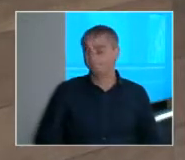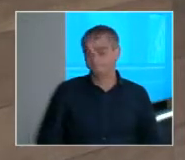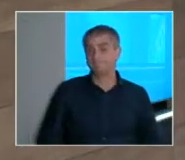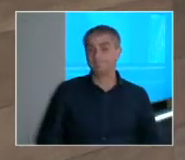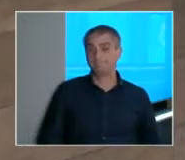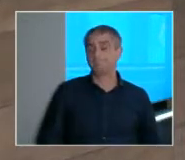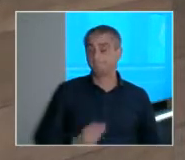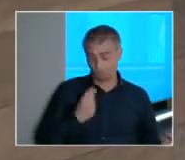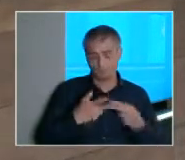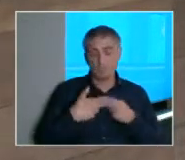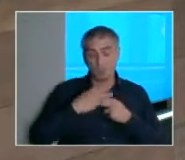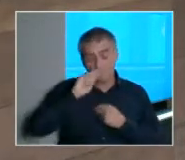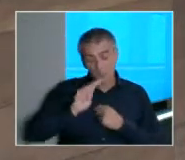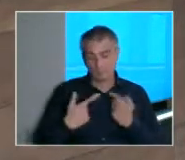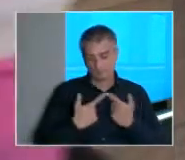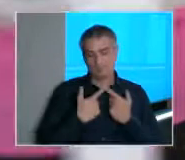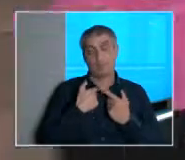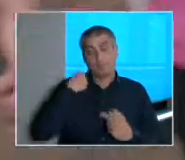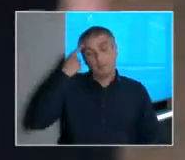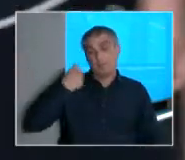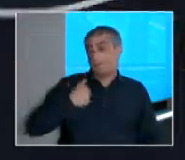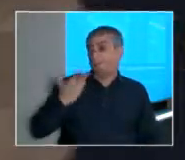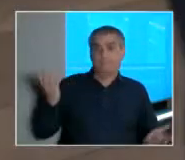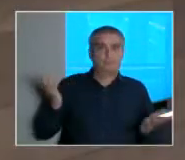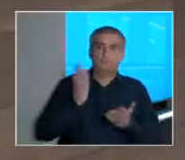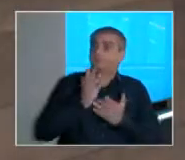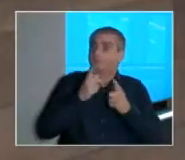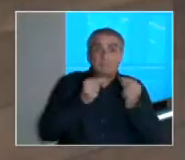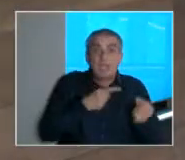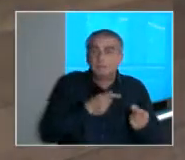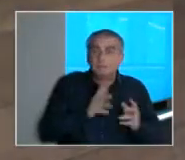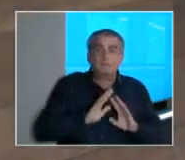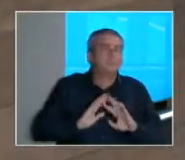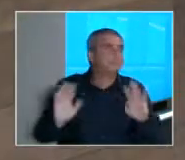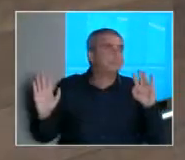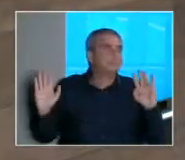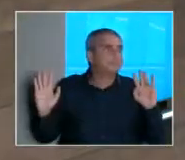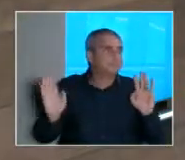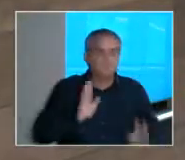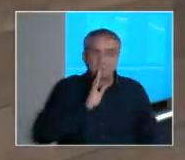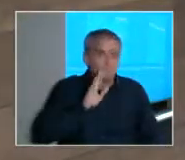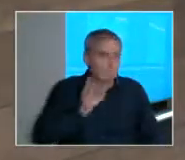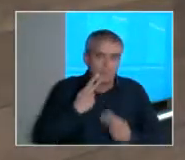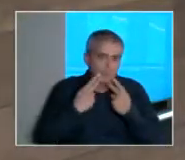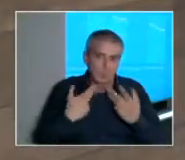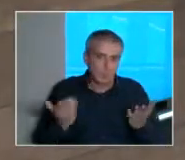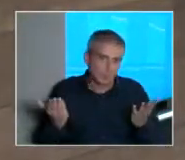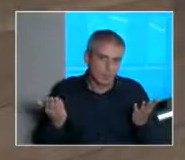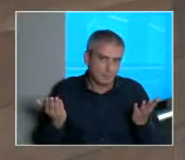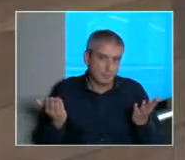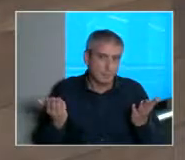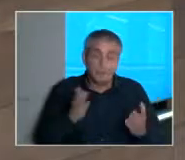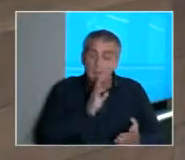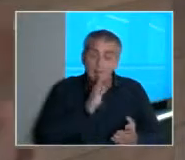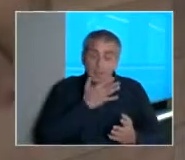עוד רגע יגיע לדעתי. עם עזה זה בעיה שלא תיפטר.